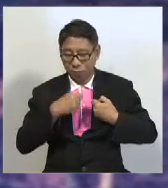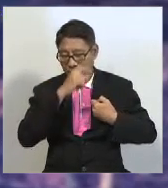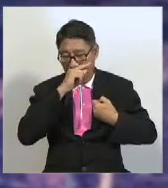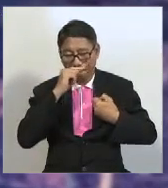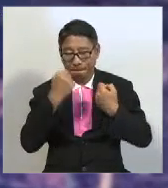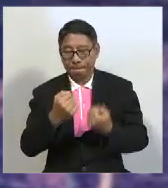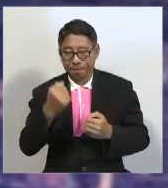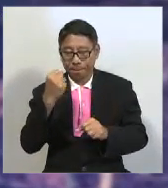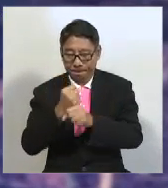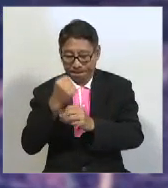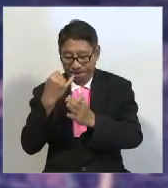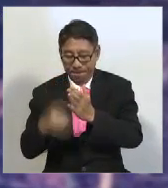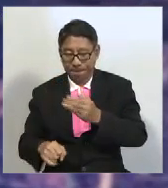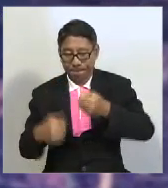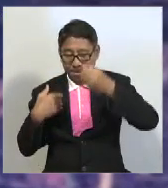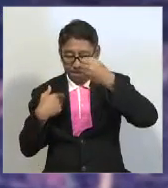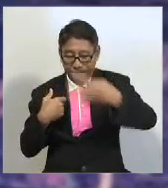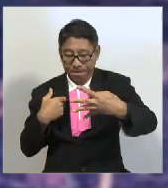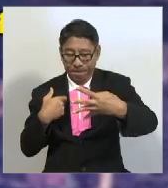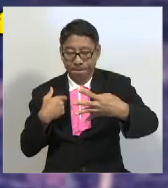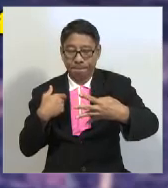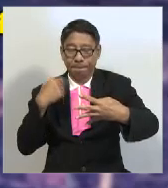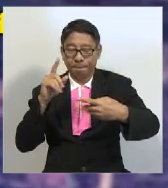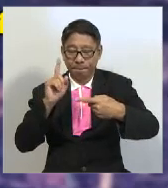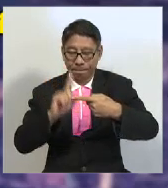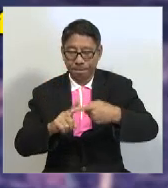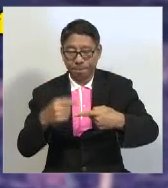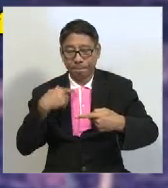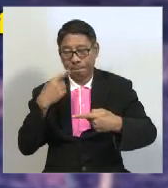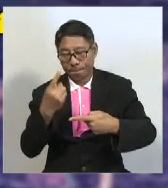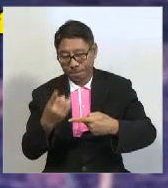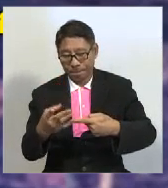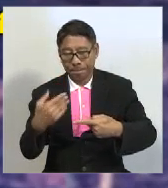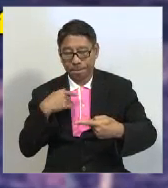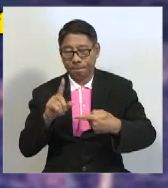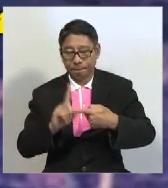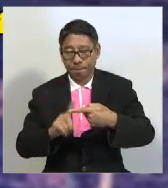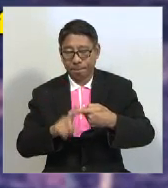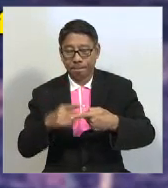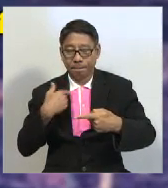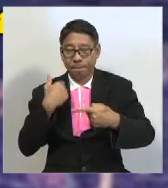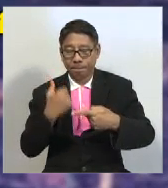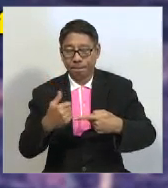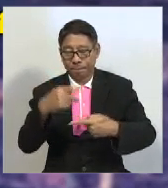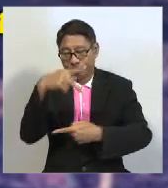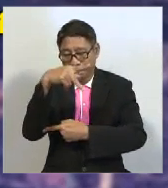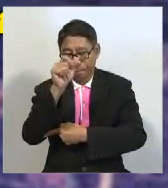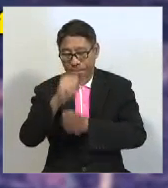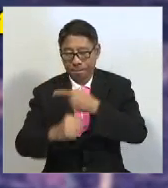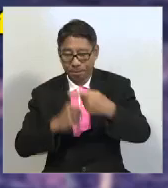วนฟาร์ม2มีความผิดใน4พรบ.พรบ.นี้มีอะไรบ้างอย่างแรกนะครับก็คือพรบ.ป่า